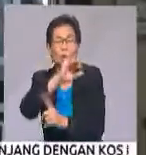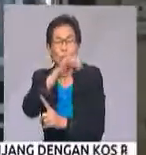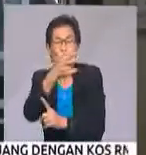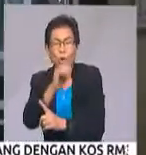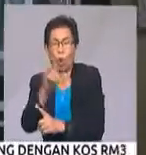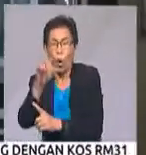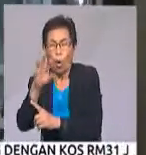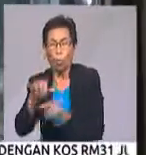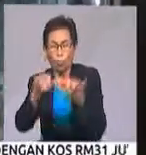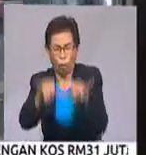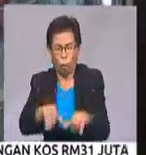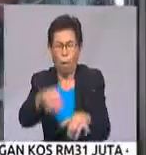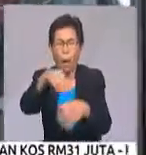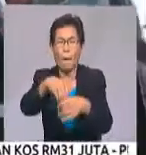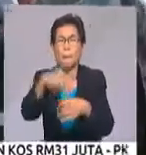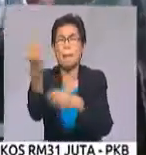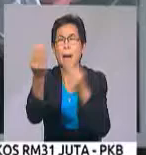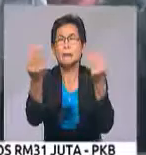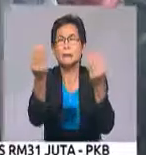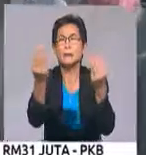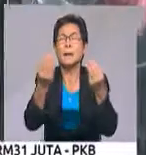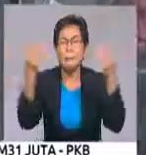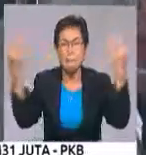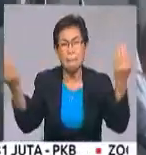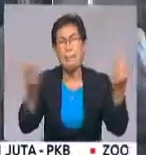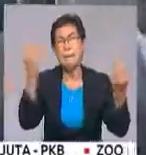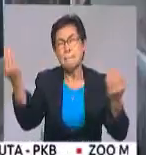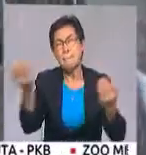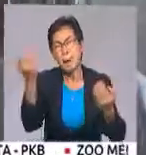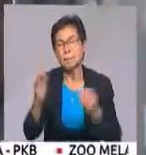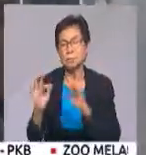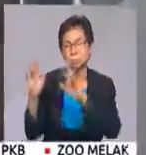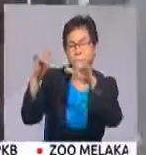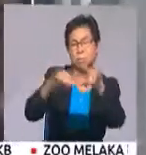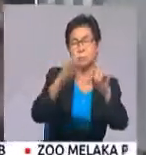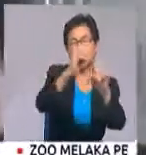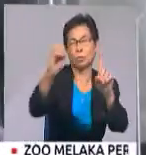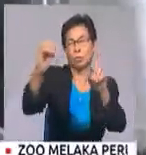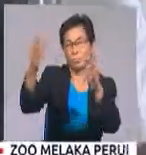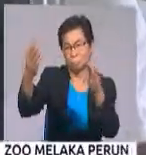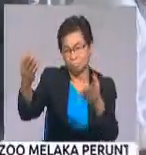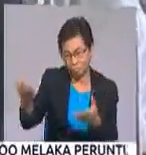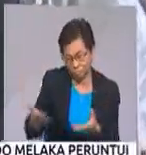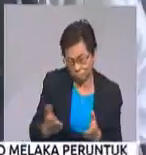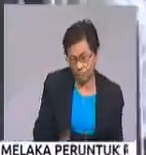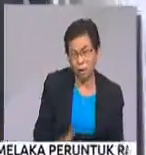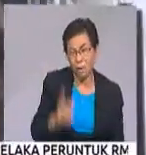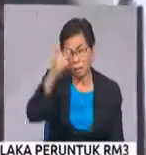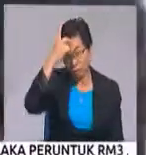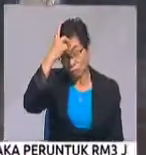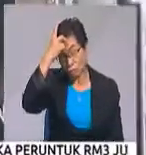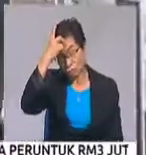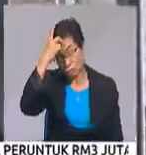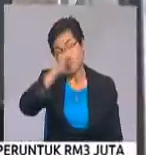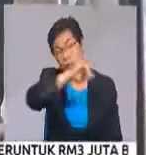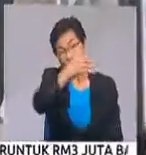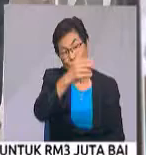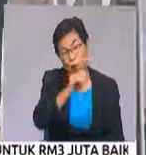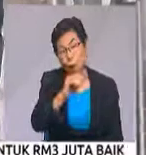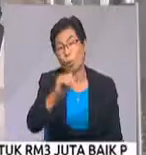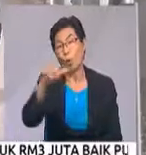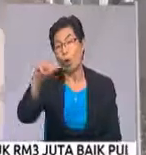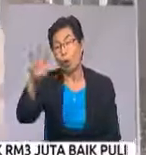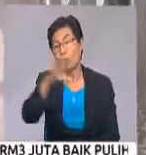dilihat berada di majlis yang biasanya dihadiri sekitar 100 tetamu. Datuk Amhari juga percaya Jolo dan Datin Sri